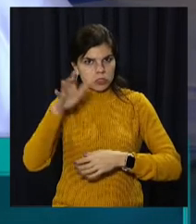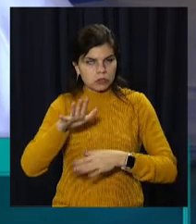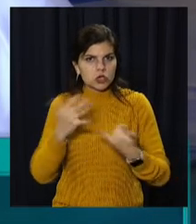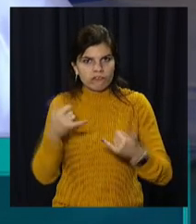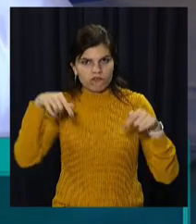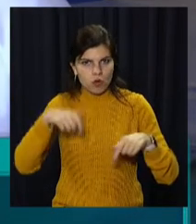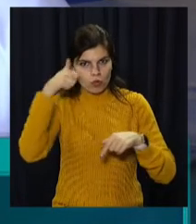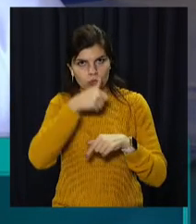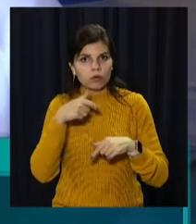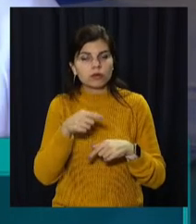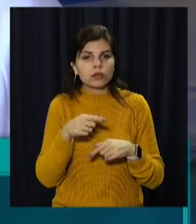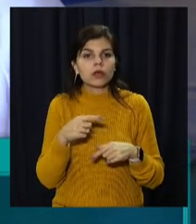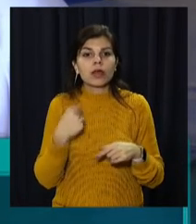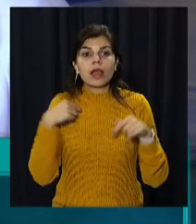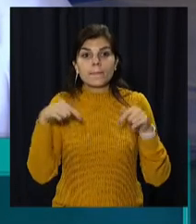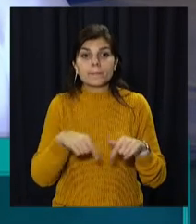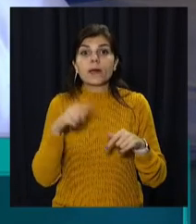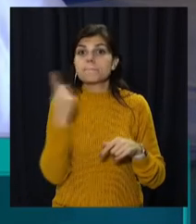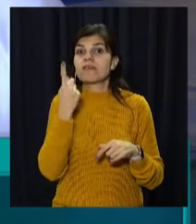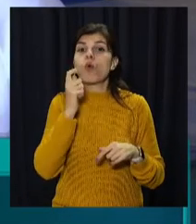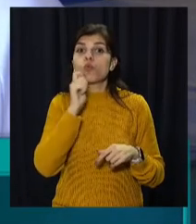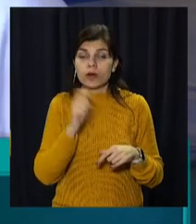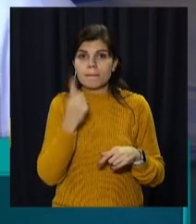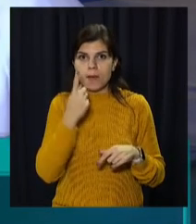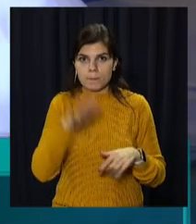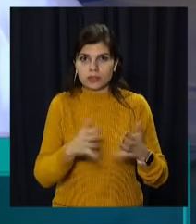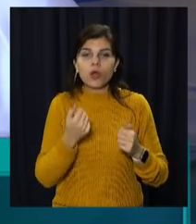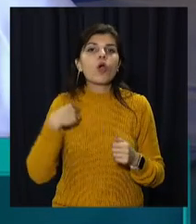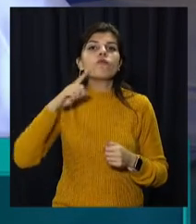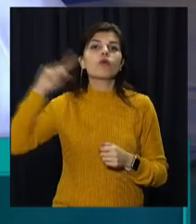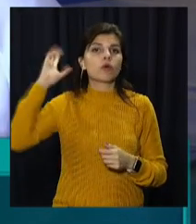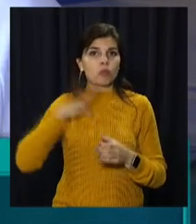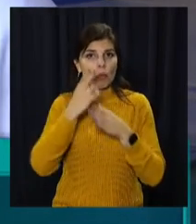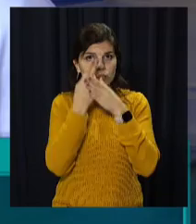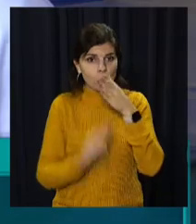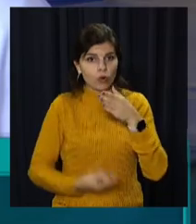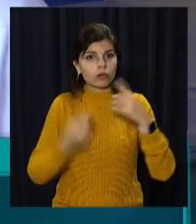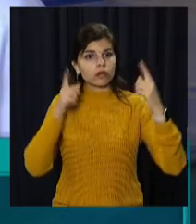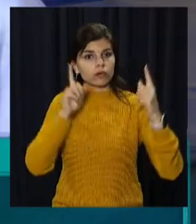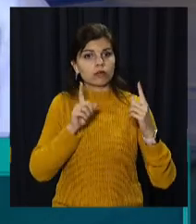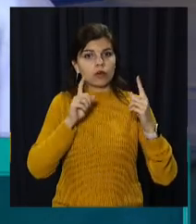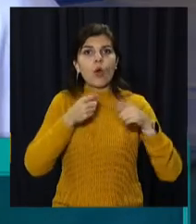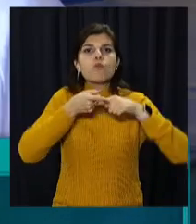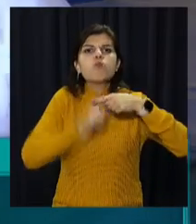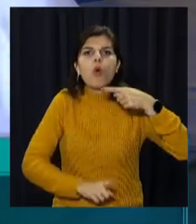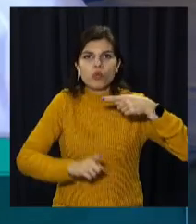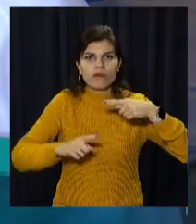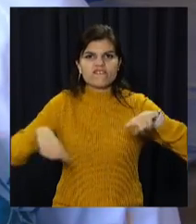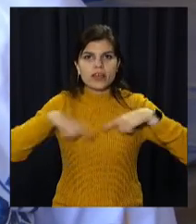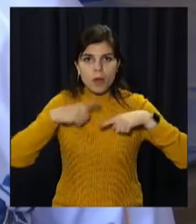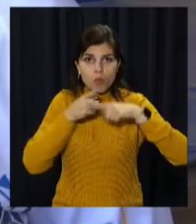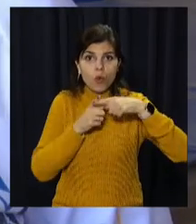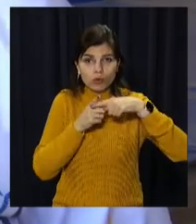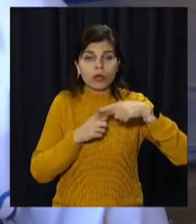якій я зайняла перше місце. Потому что в прошлом году я проиграла сопернице в полуфинале, и в этом году у меня получилось